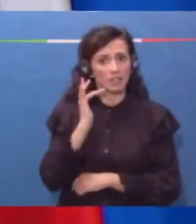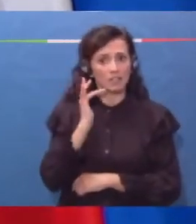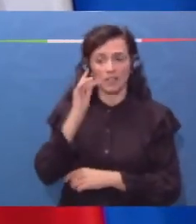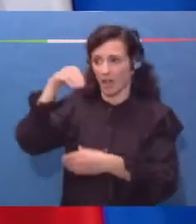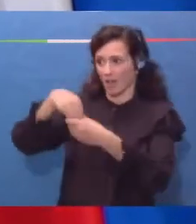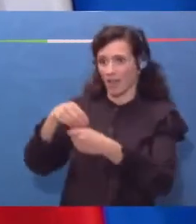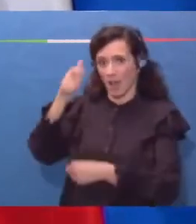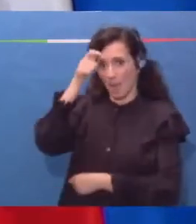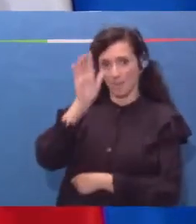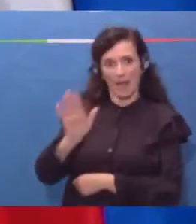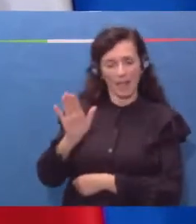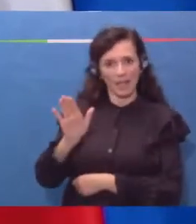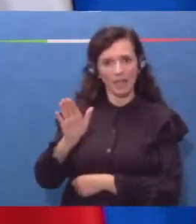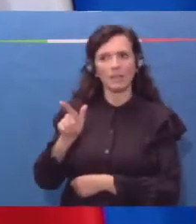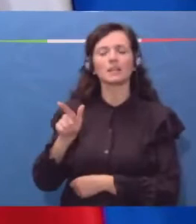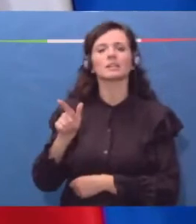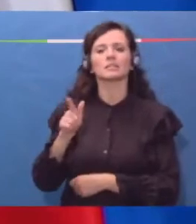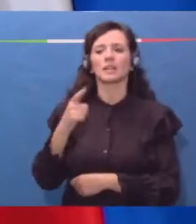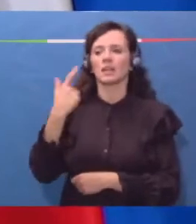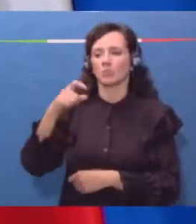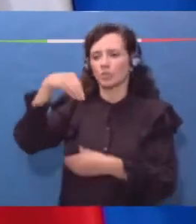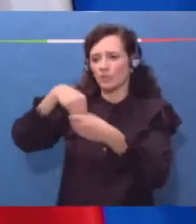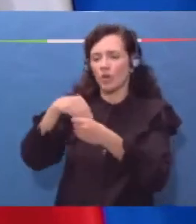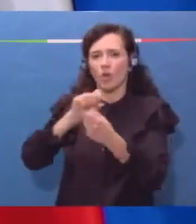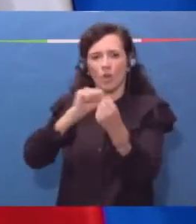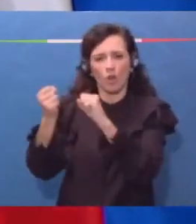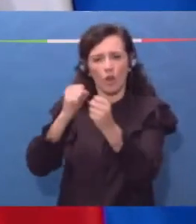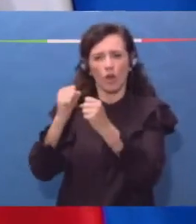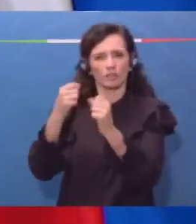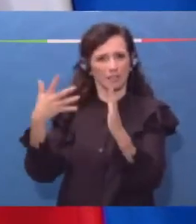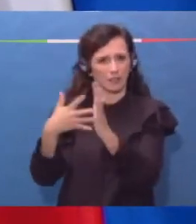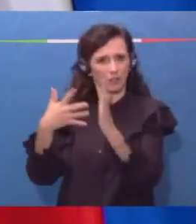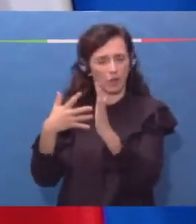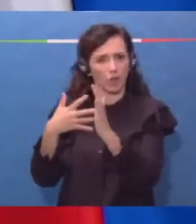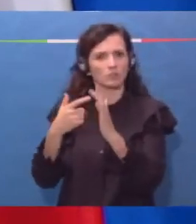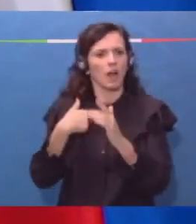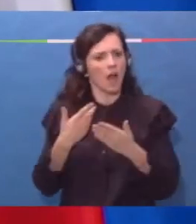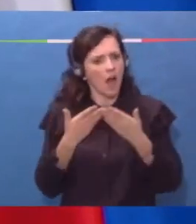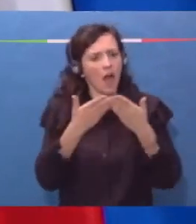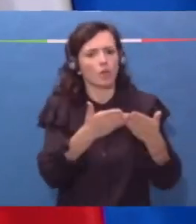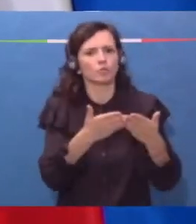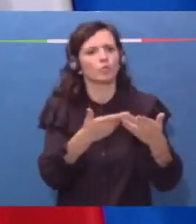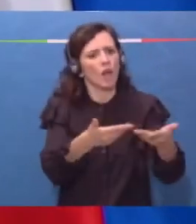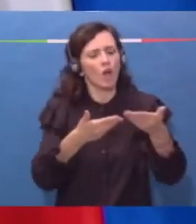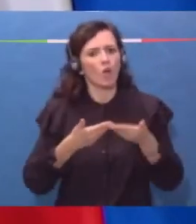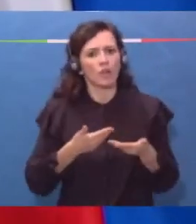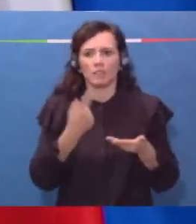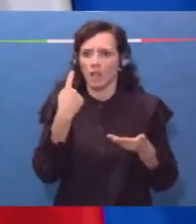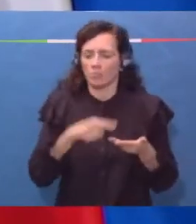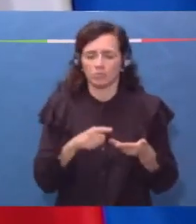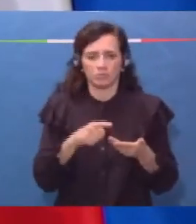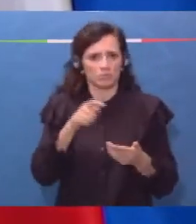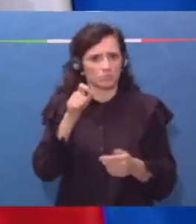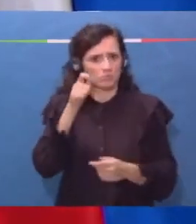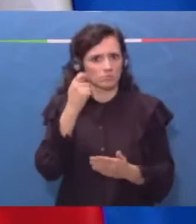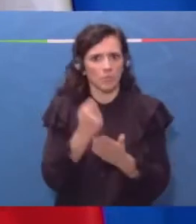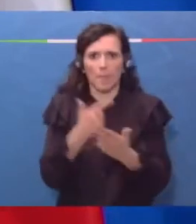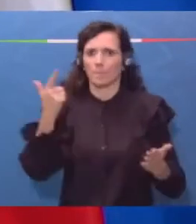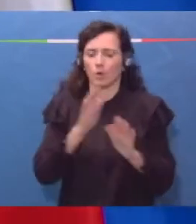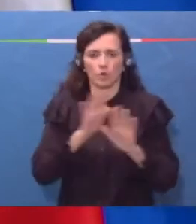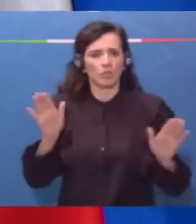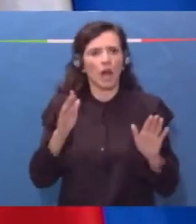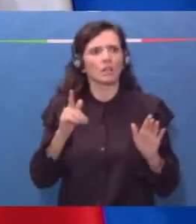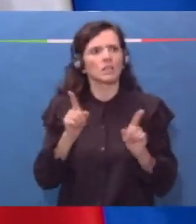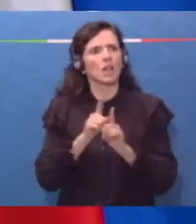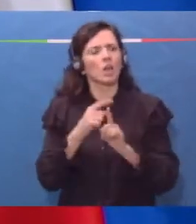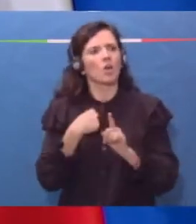paesi, date le proprie lotte, ciò che sono. Questo è qualcosa di indiscutibile, che non va messo in discussione. Ci